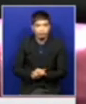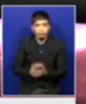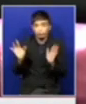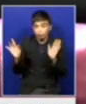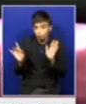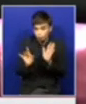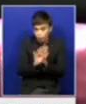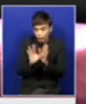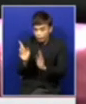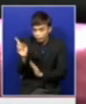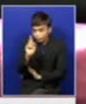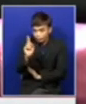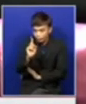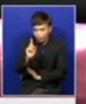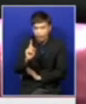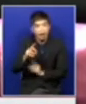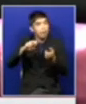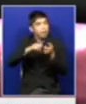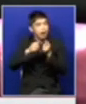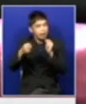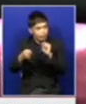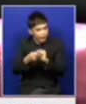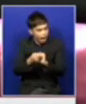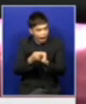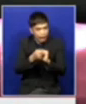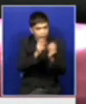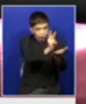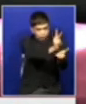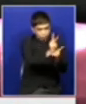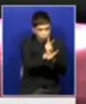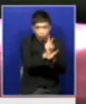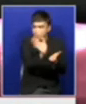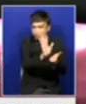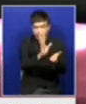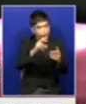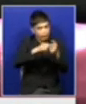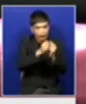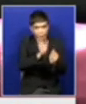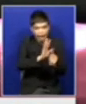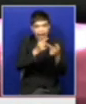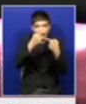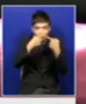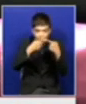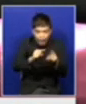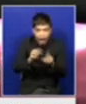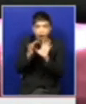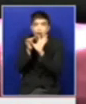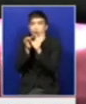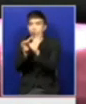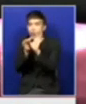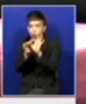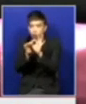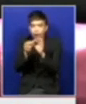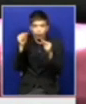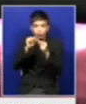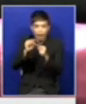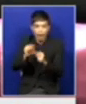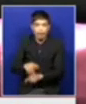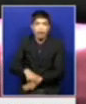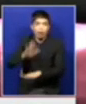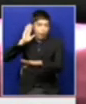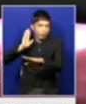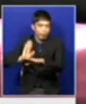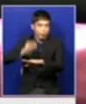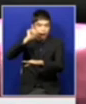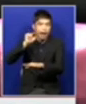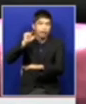ดิฉันไม่ได้มีปัญหากับการกู้เงินแต่ที่ดิฉันไม่สบายใจก็คือการขาดซึ่งประสิทธิภาพและความสามารถในการ